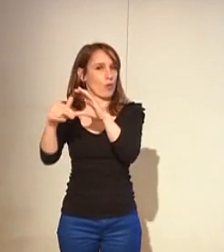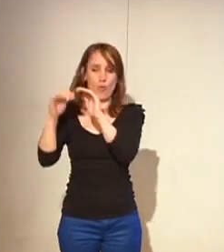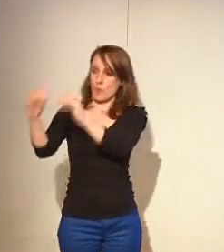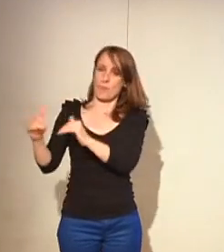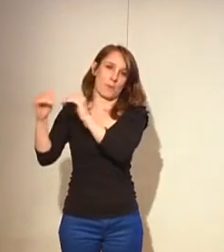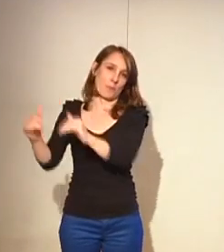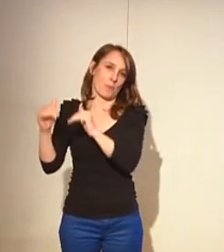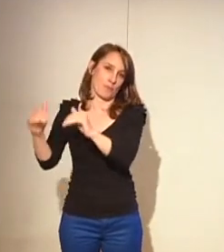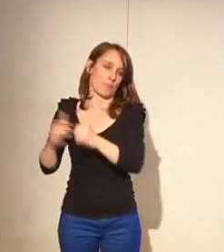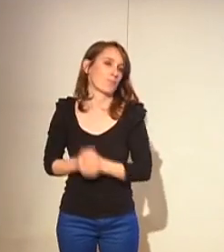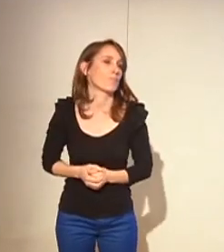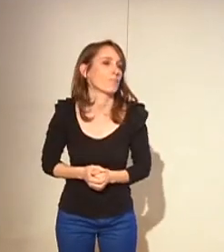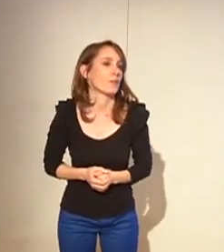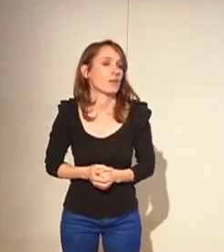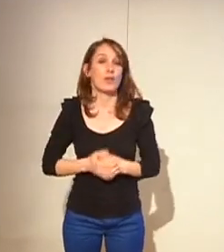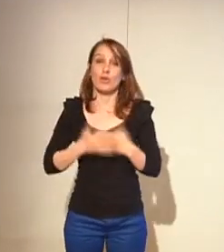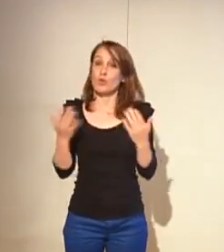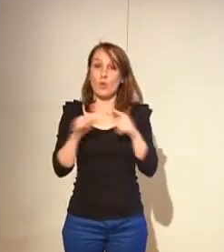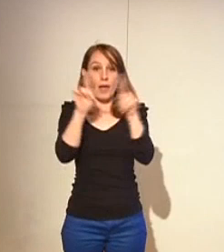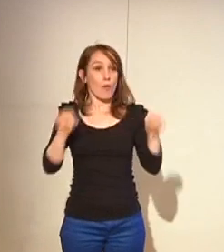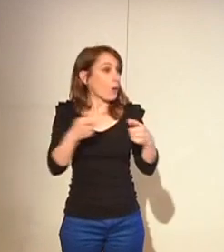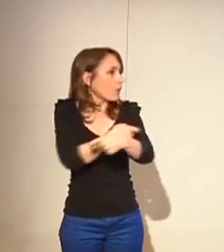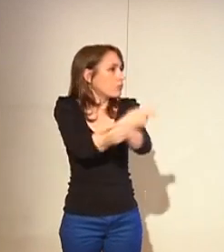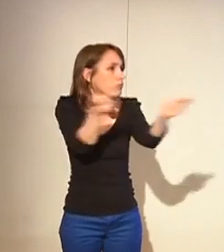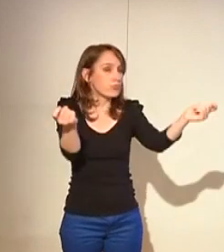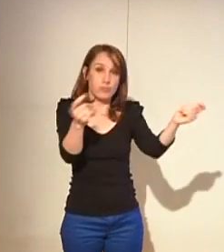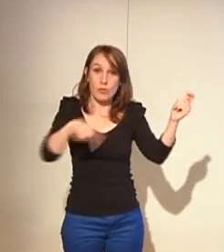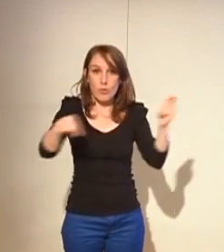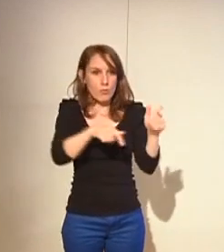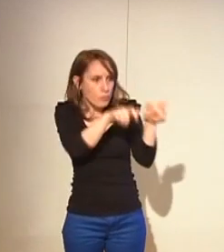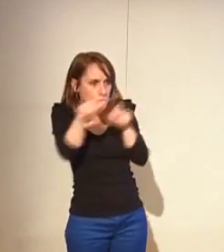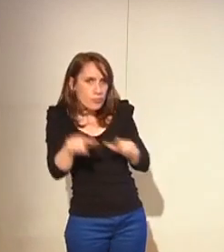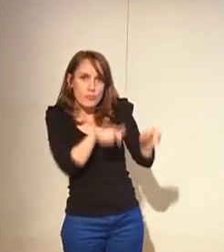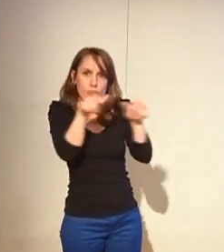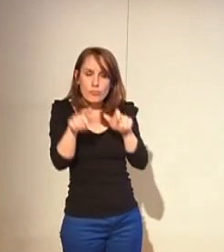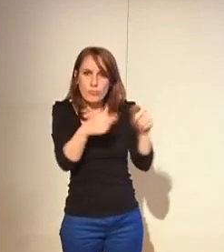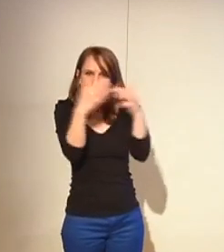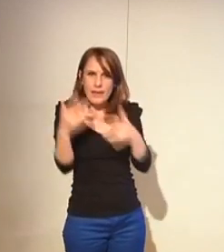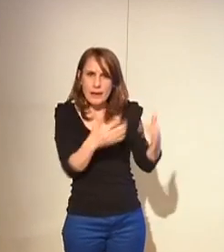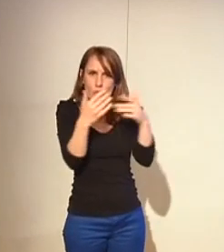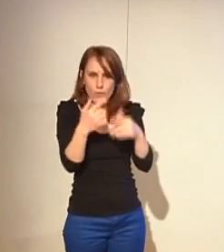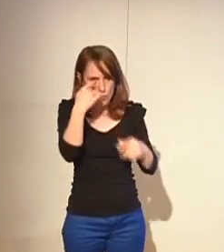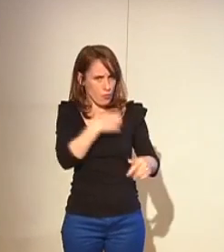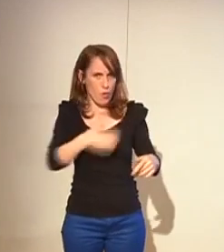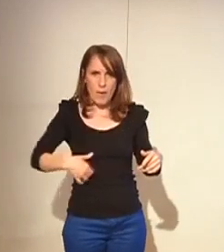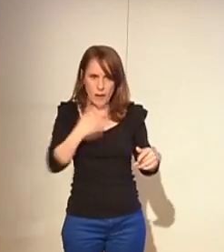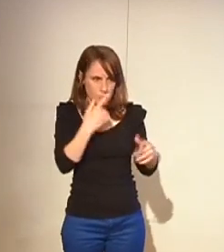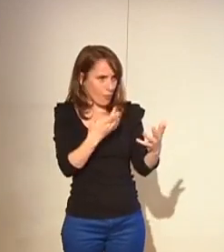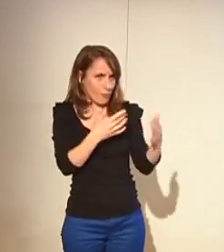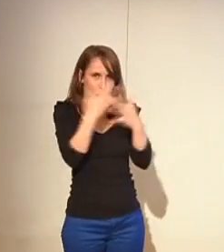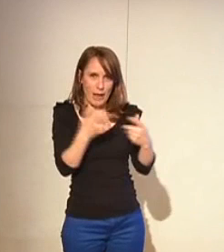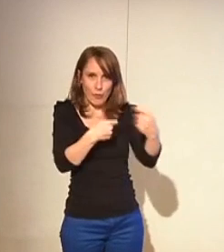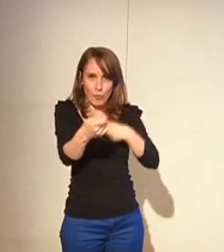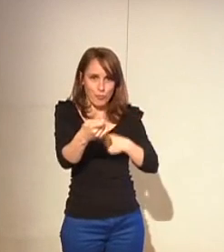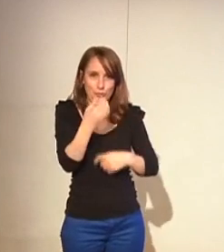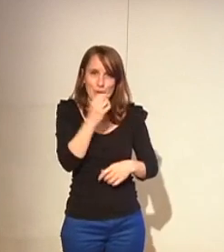actuel et donc nous faisons distribuer ce papier il faut juste vérifier euh pour le maire puisque là ça ça ne marche pas euh c'est moins que le